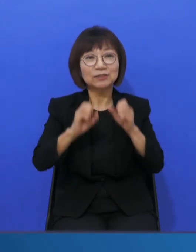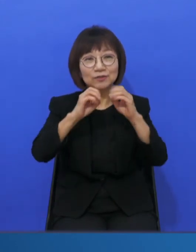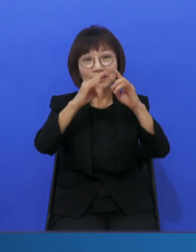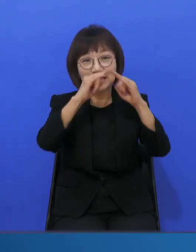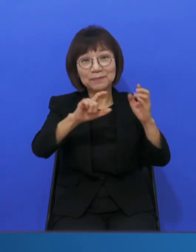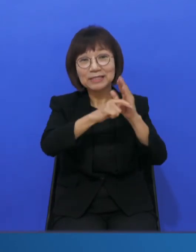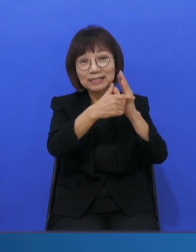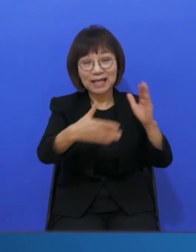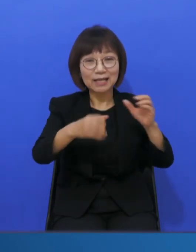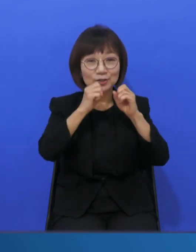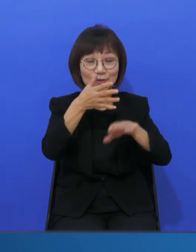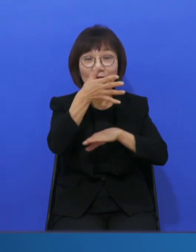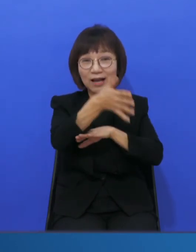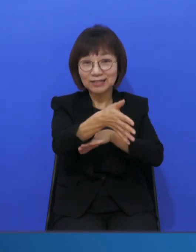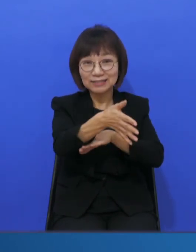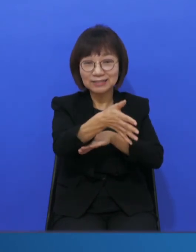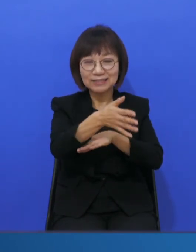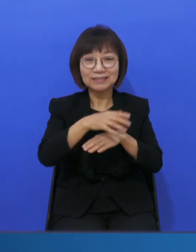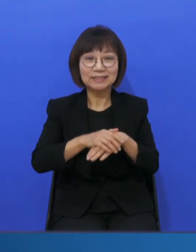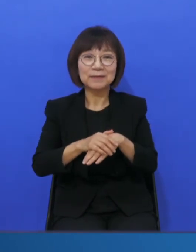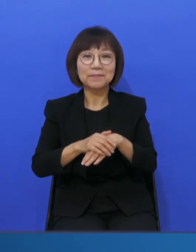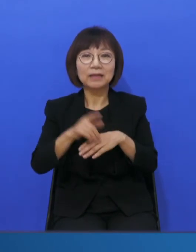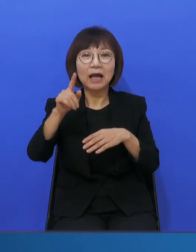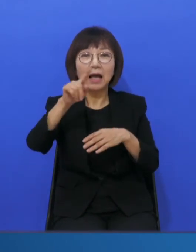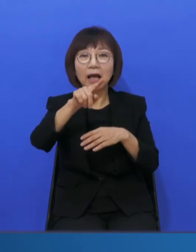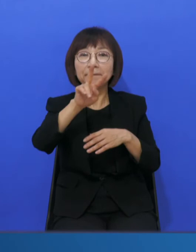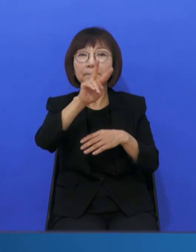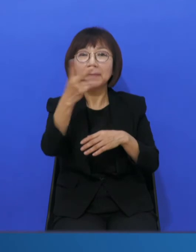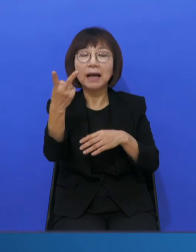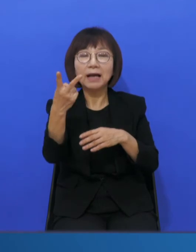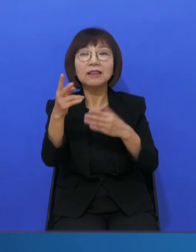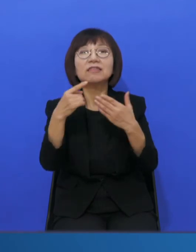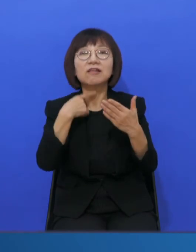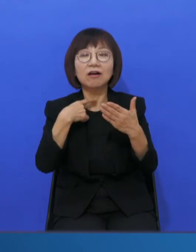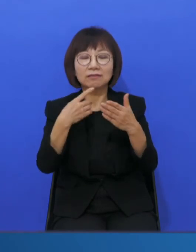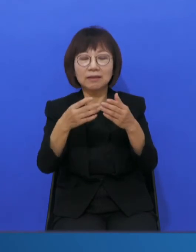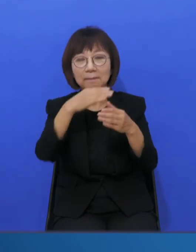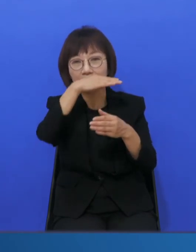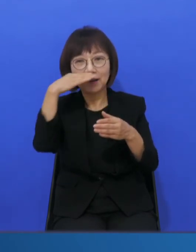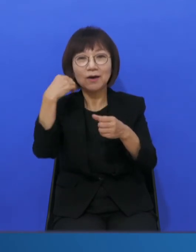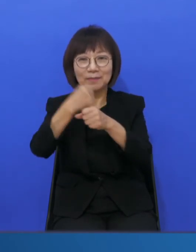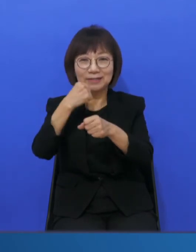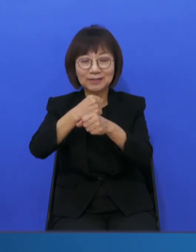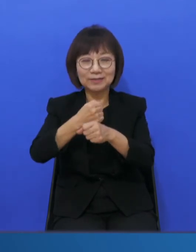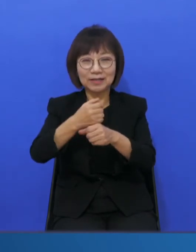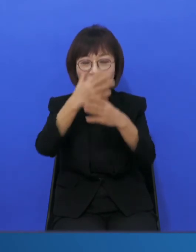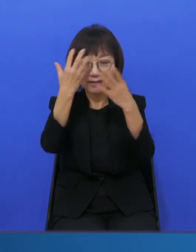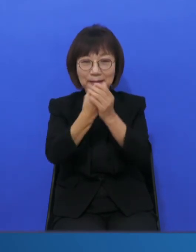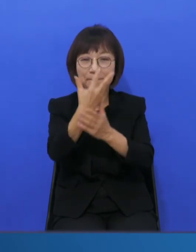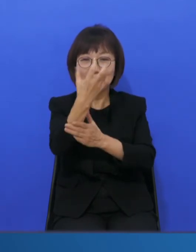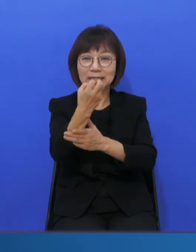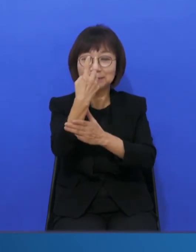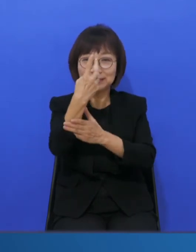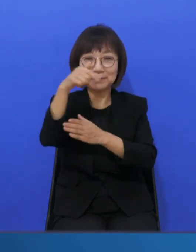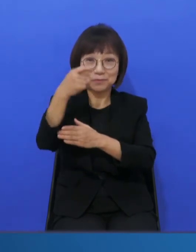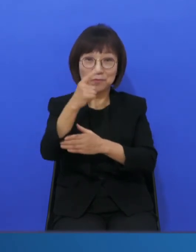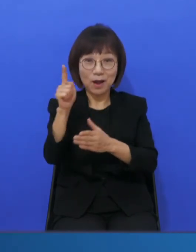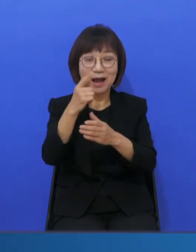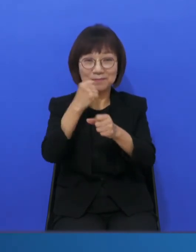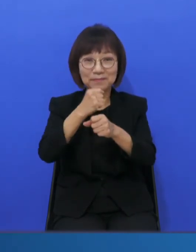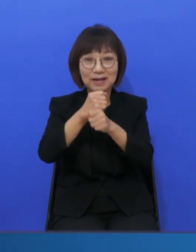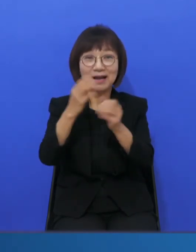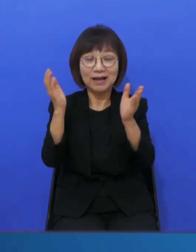전도학은 직전판에서 한 과가 줄고 목차가 바뀐 것을 바로잡아 총 81과로 복원하였습니다.